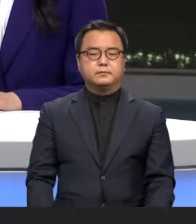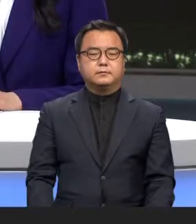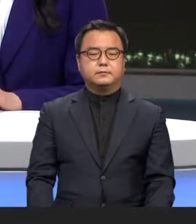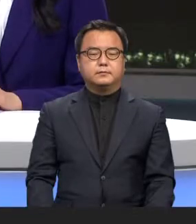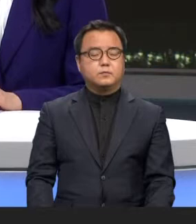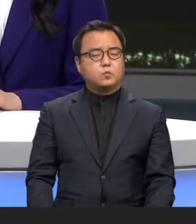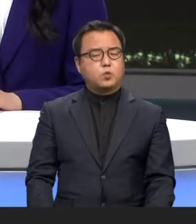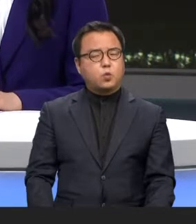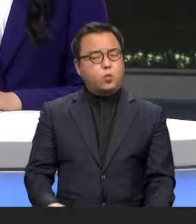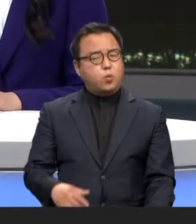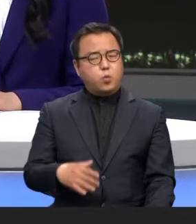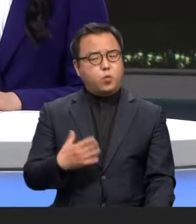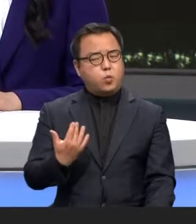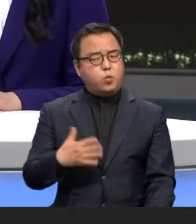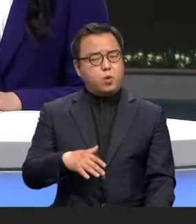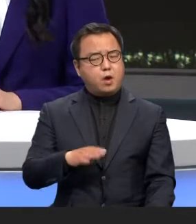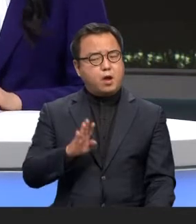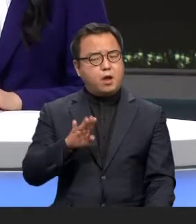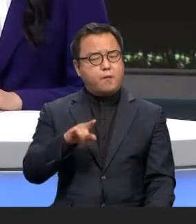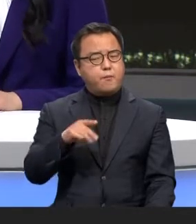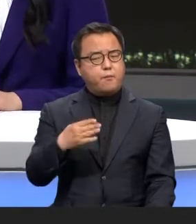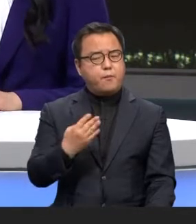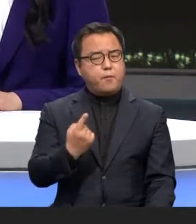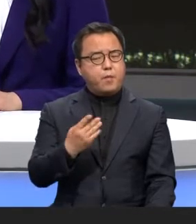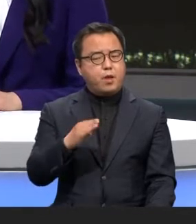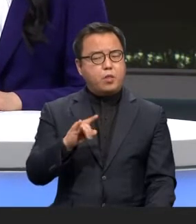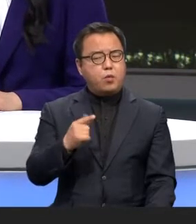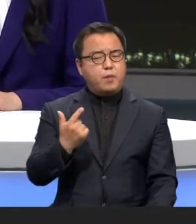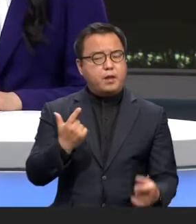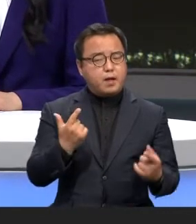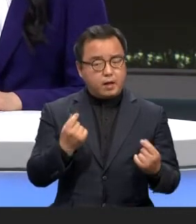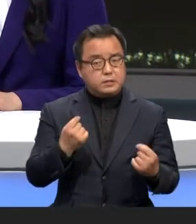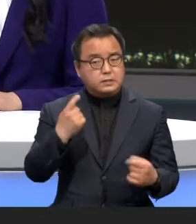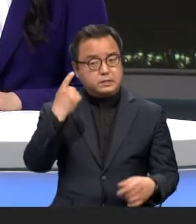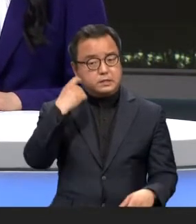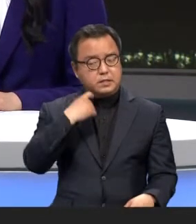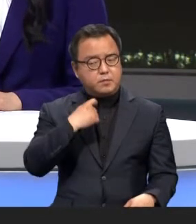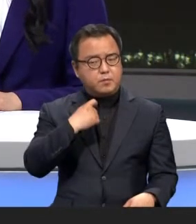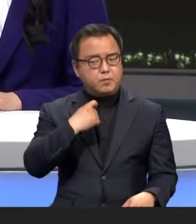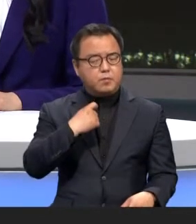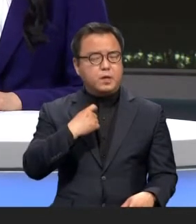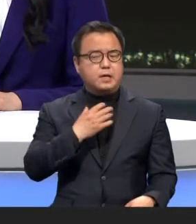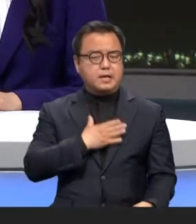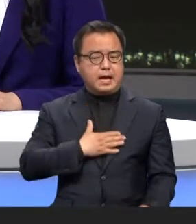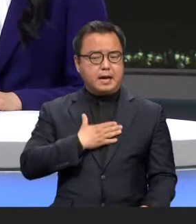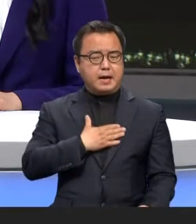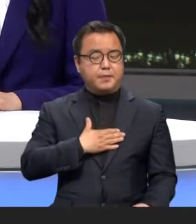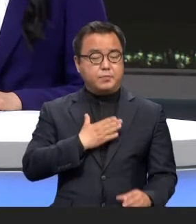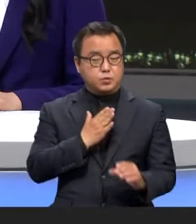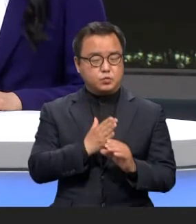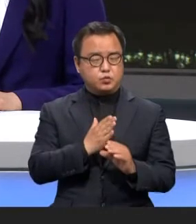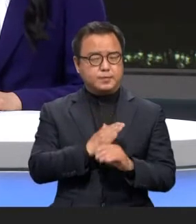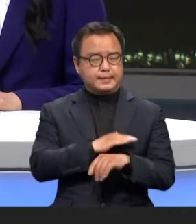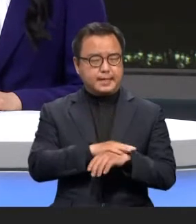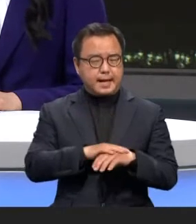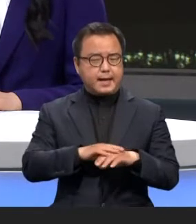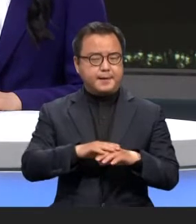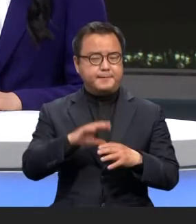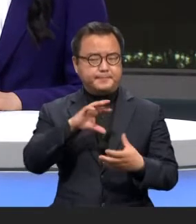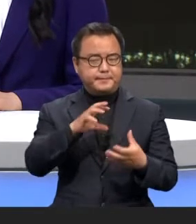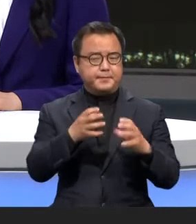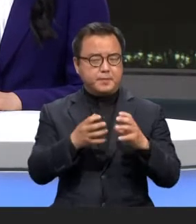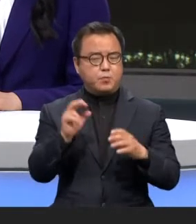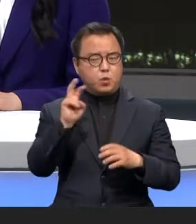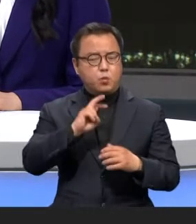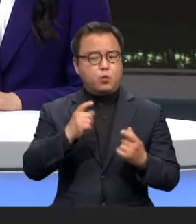야, 역시 좀 베토벤스럽다라는 말이 딱 떠오르는데요. 뭔가 네. 서정적이면서도 잘 짜여져 있는 듯한 그런 느낌이 좀 받았습니다.